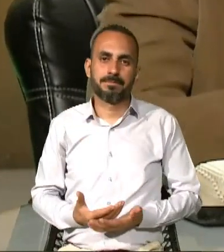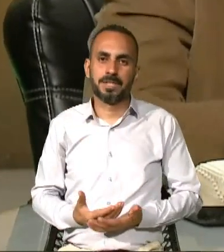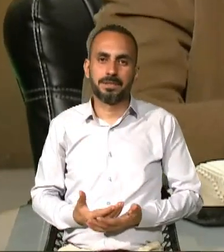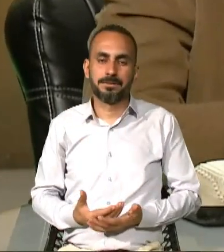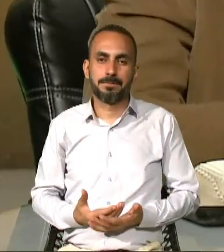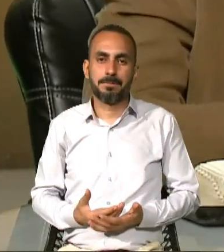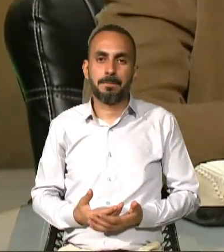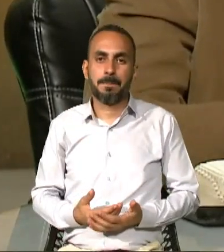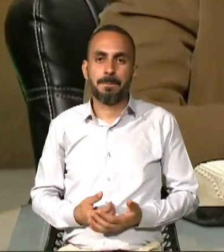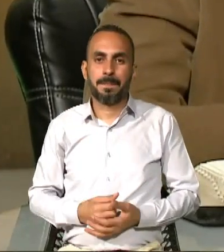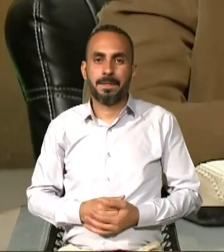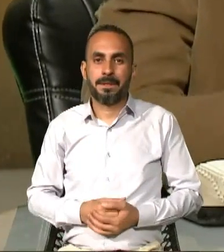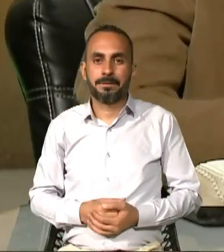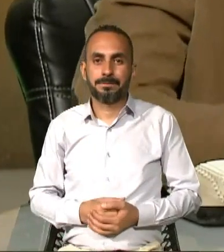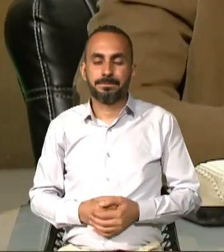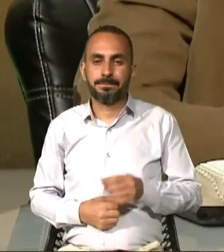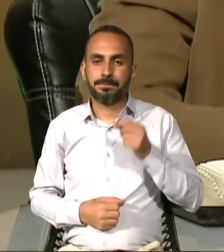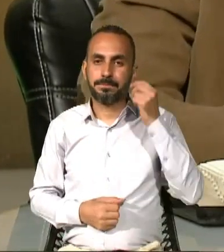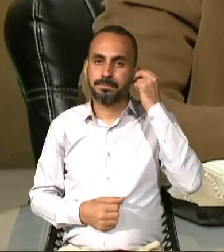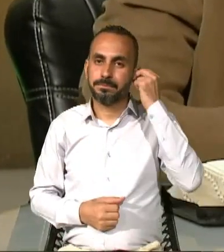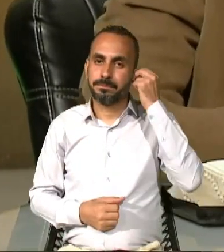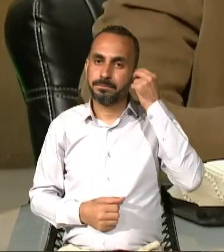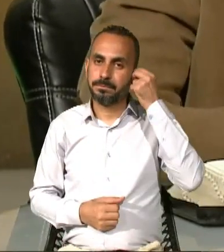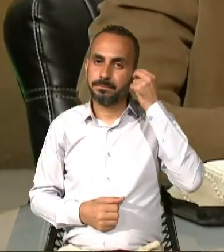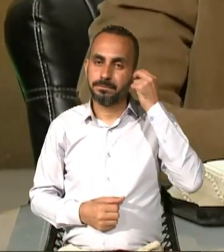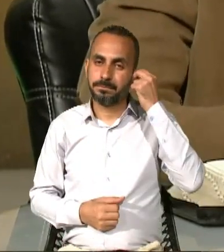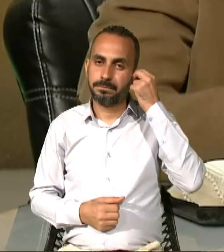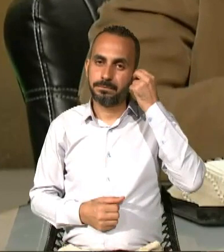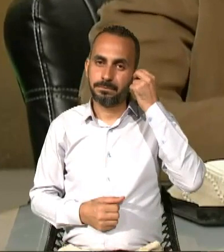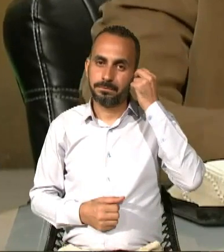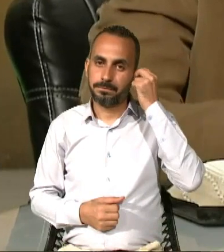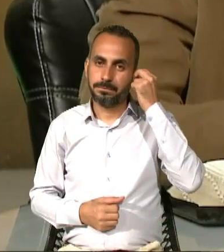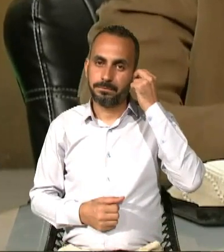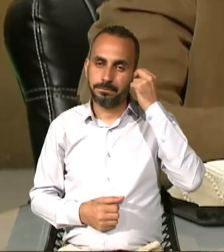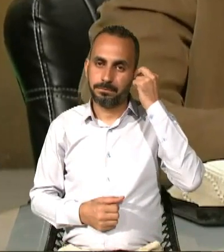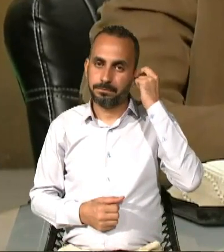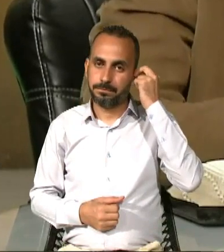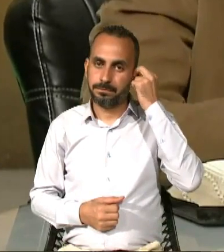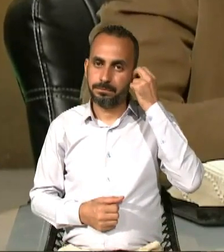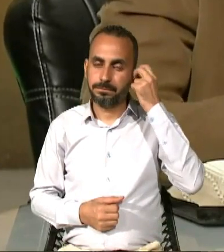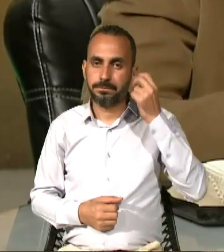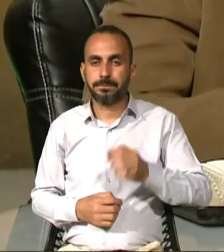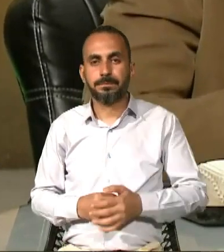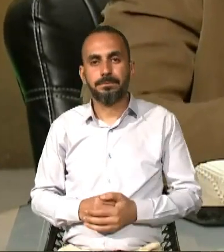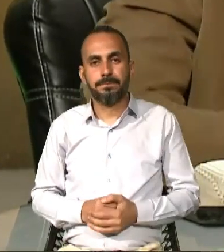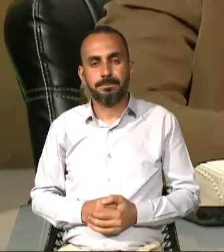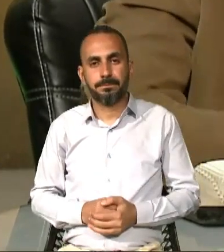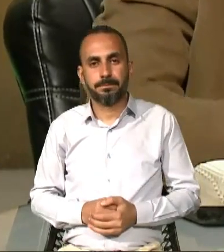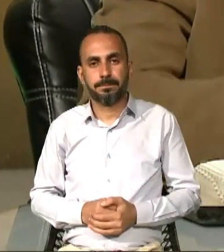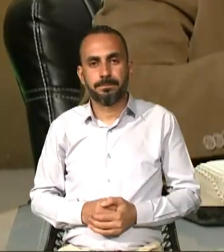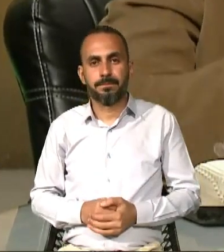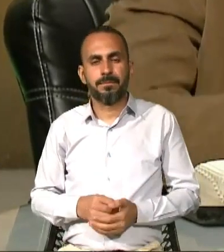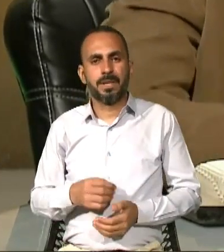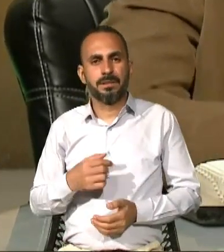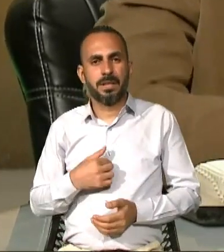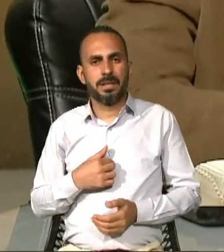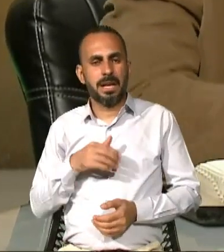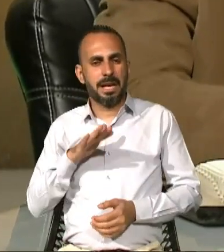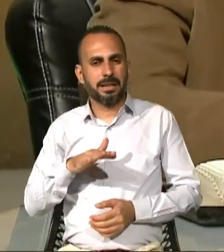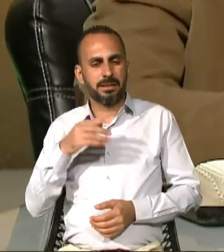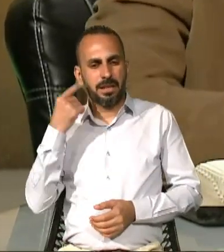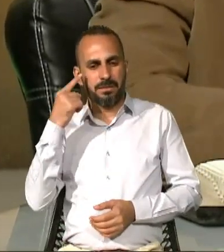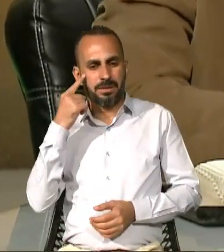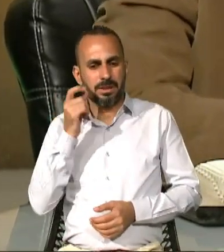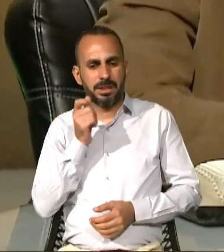لو دخلت في حاره انا ضعت. لو انا دخلت نفسي فكره امتى وحدد بقى الميعاد والوقت بقى